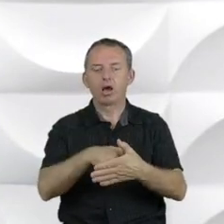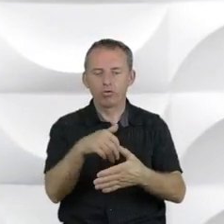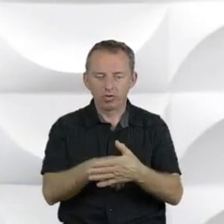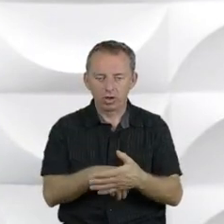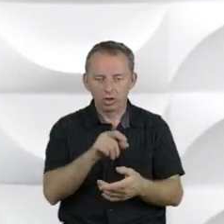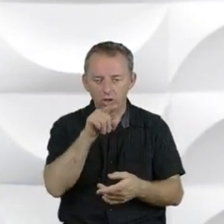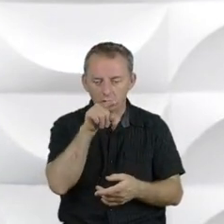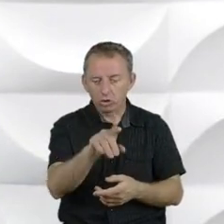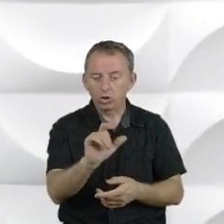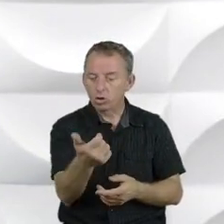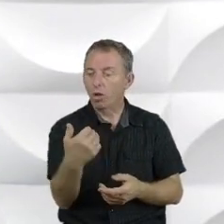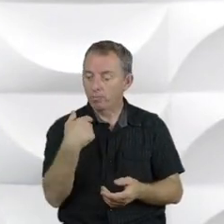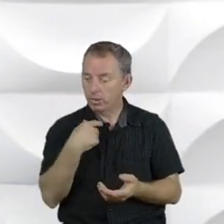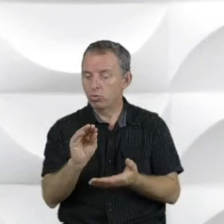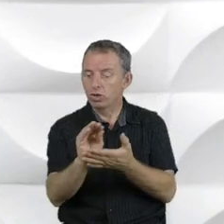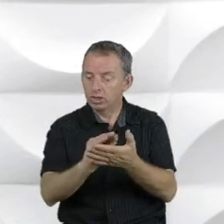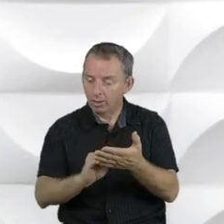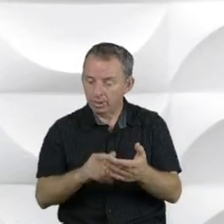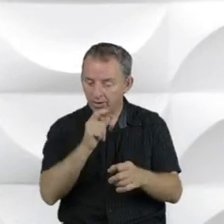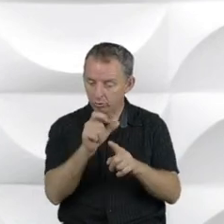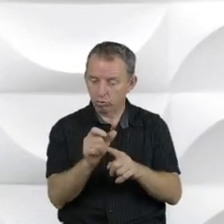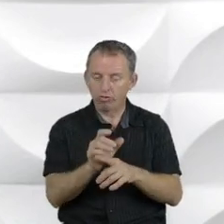w nim jest napisane,